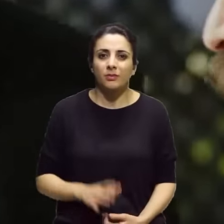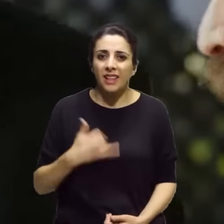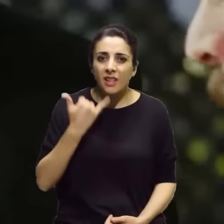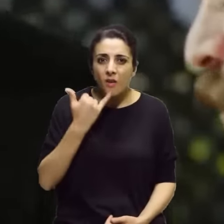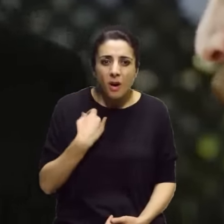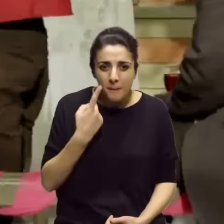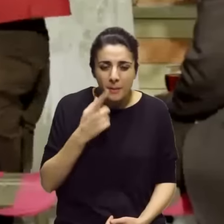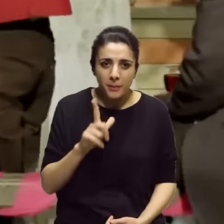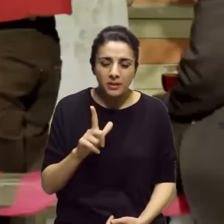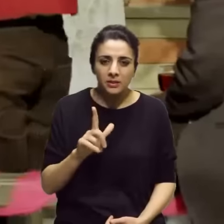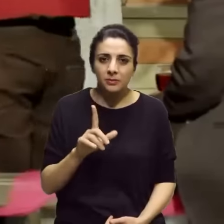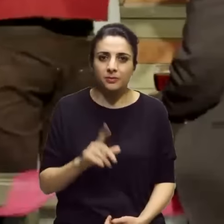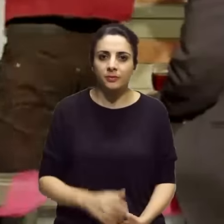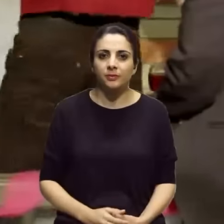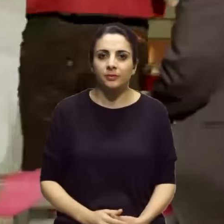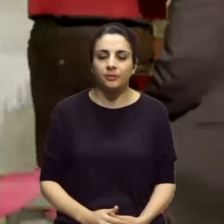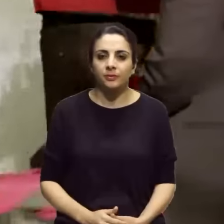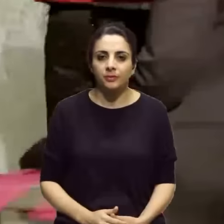Benim bunu bir açmam lazım. Bir saniye.